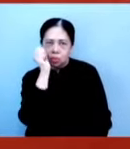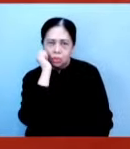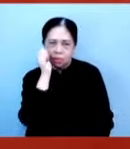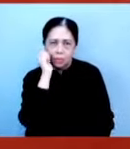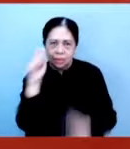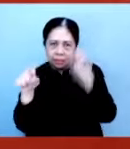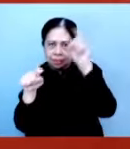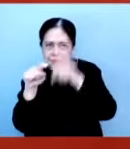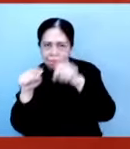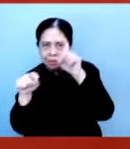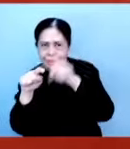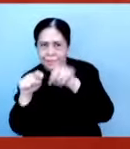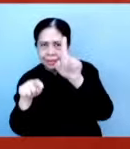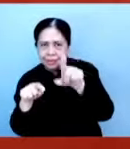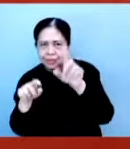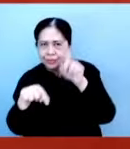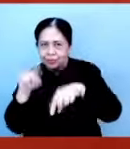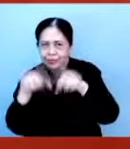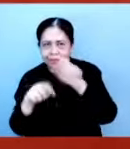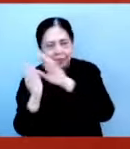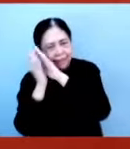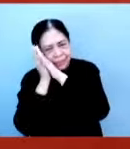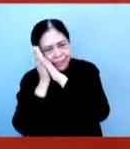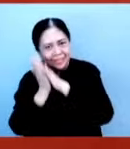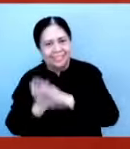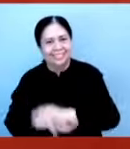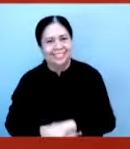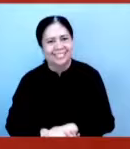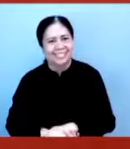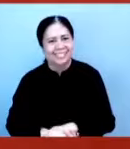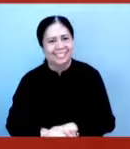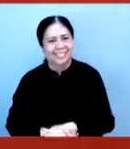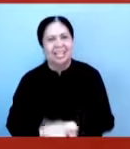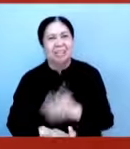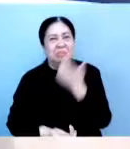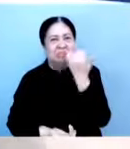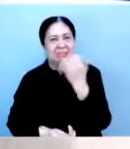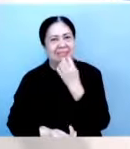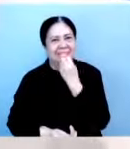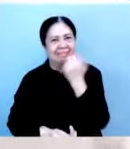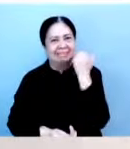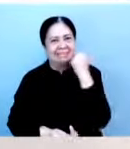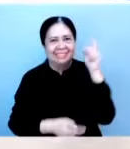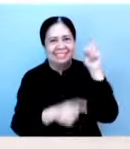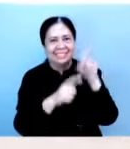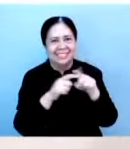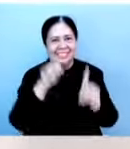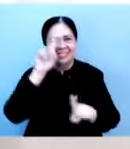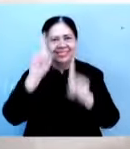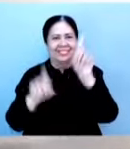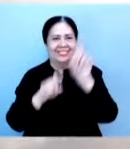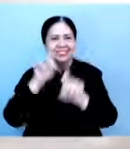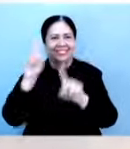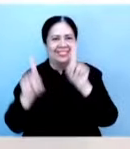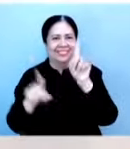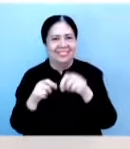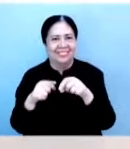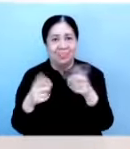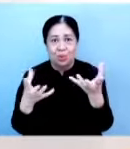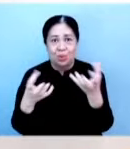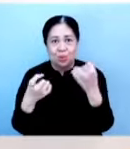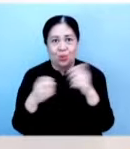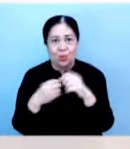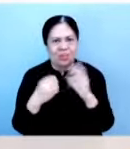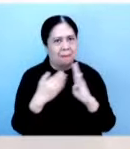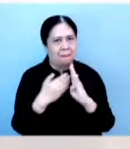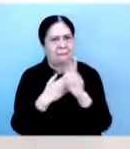bahay ng iyong tropa kesa gum ka pa sa upa tanungan muna tayo mga kapatid kung May gusto kang isoli